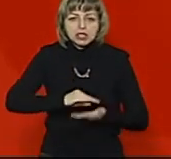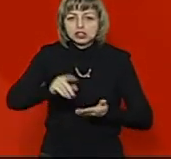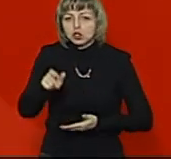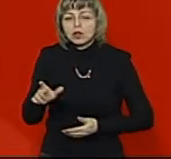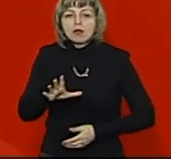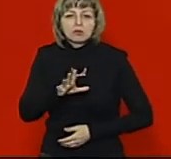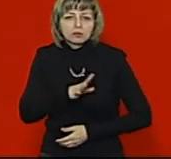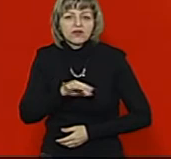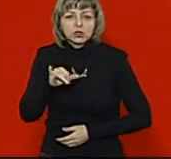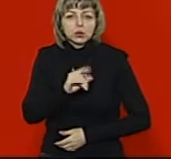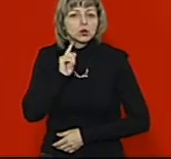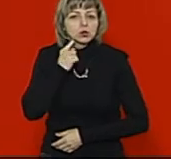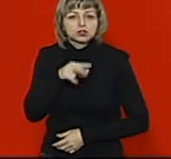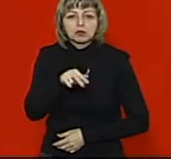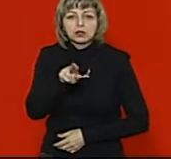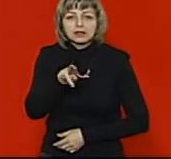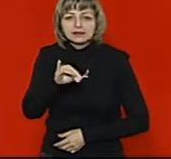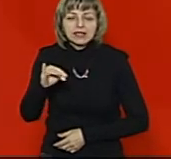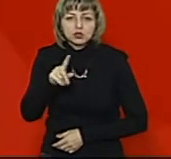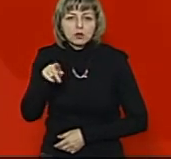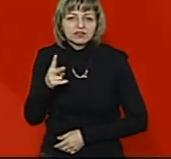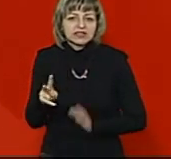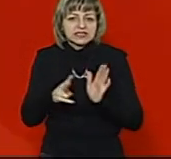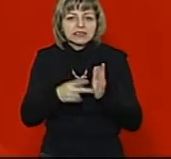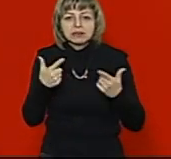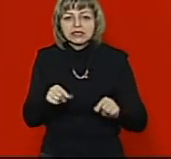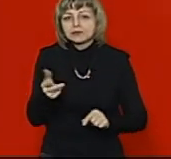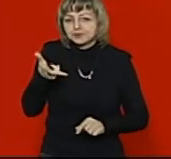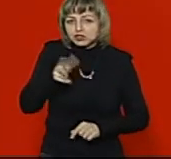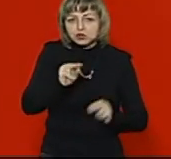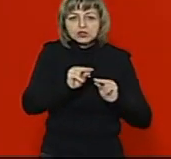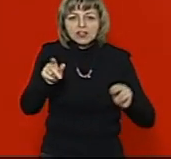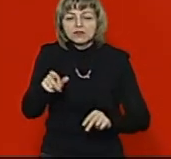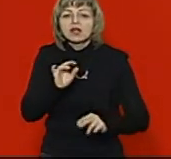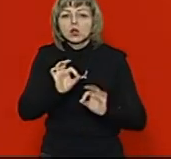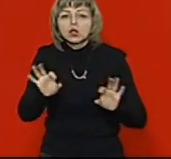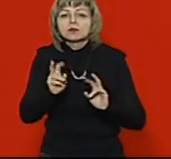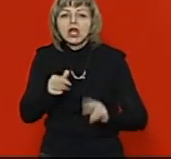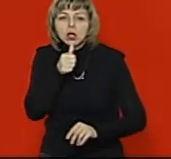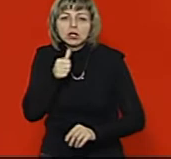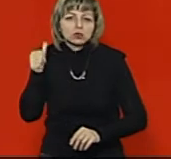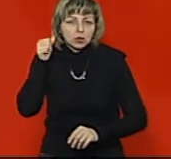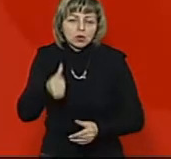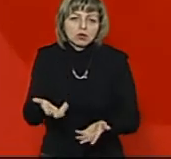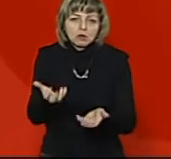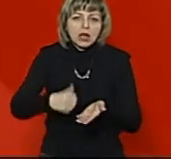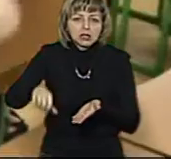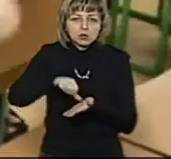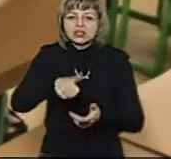кореспонденти побували у Луцькому ліцеї номер 27, де троє вчителів розповіли, як торік брали участь у